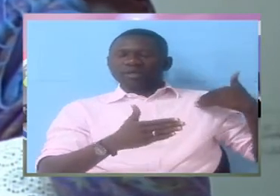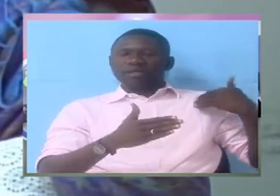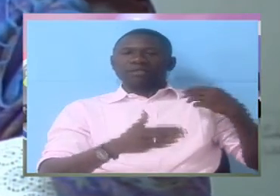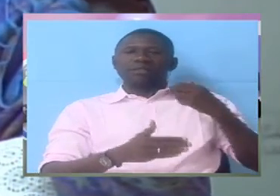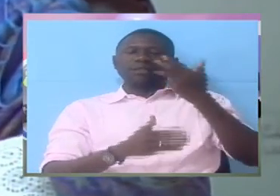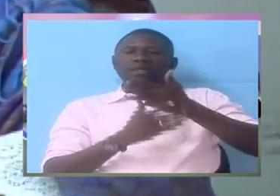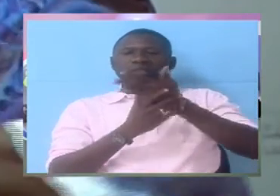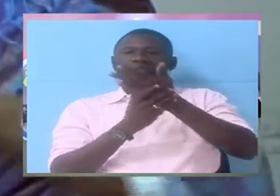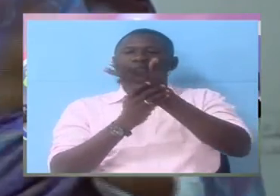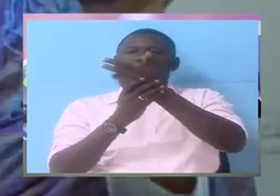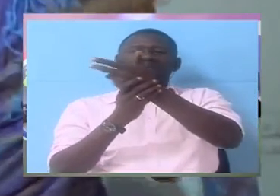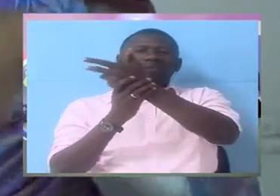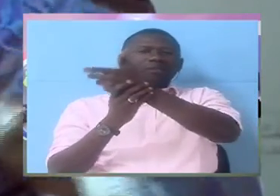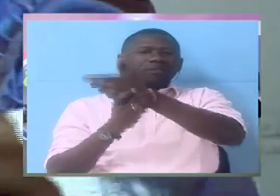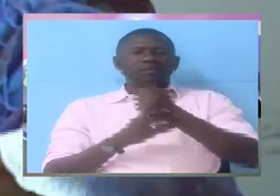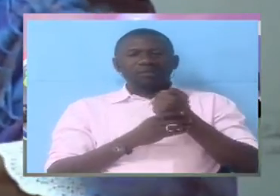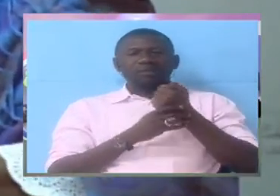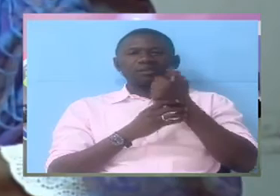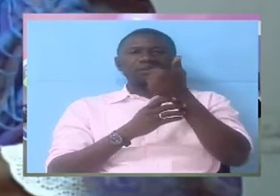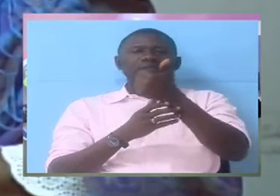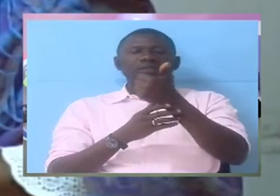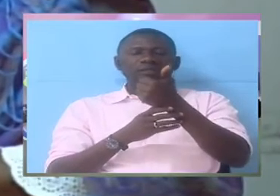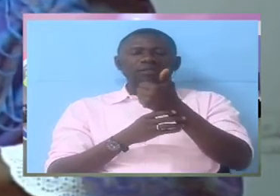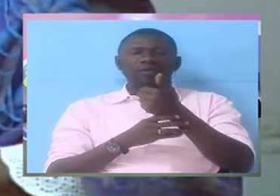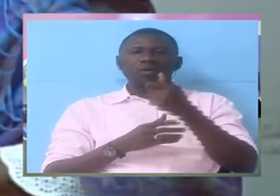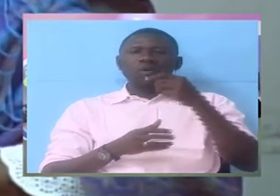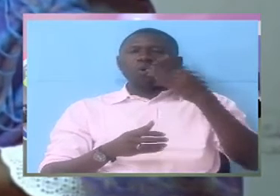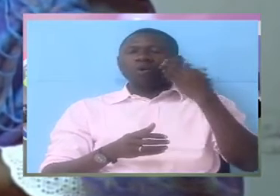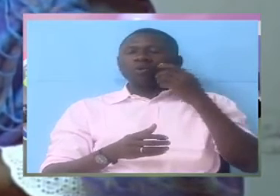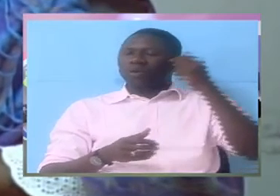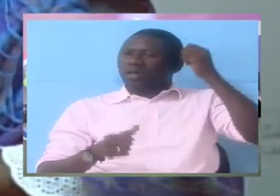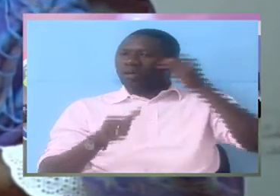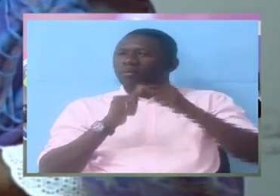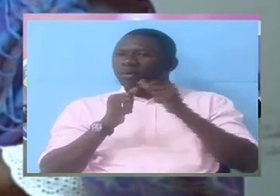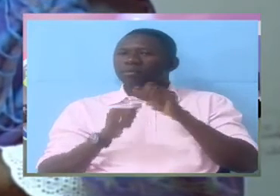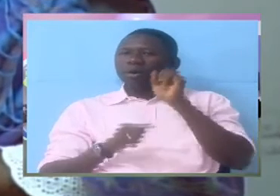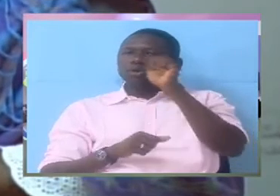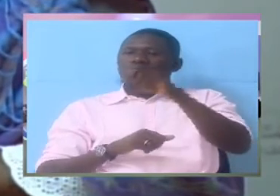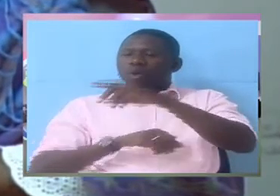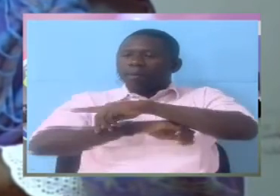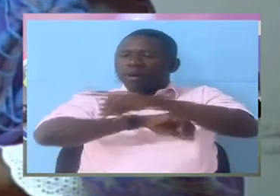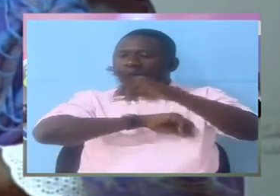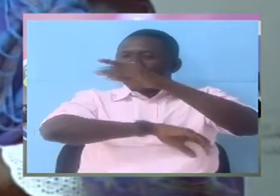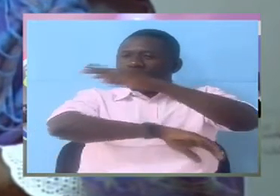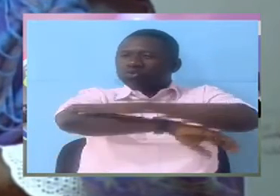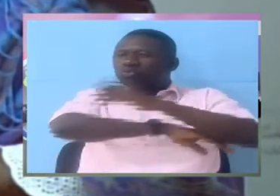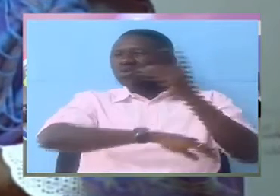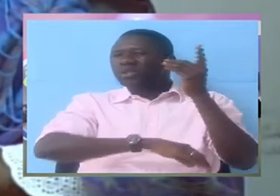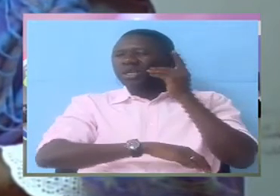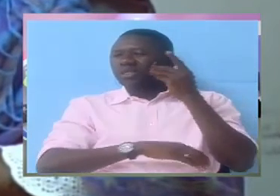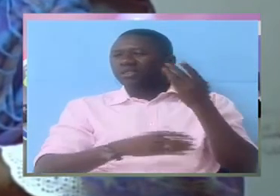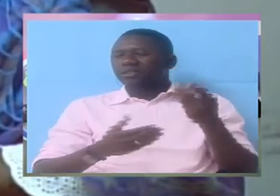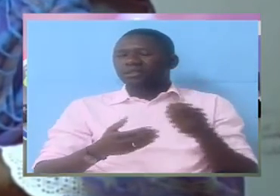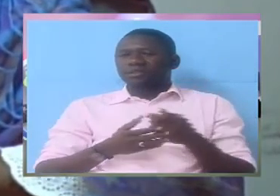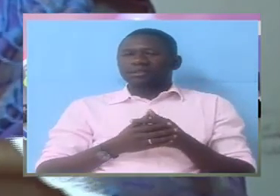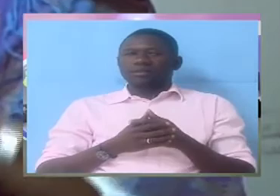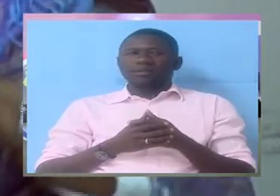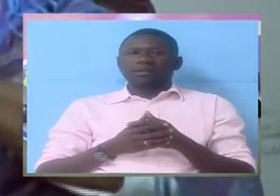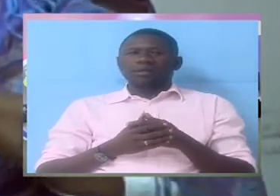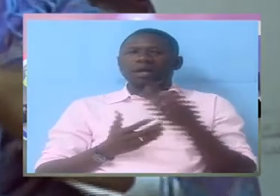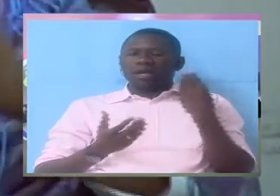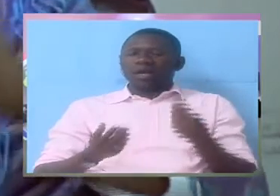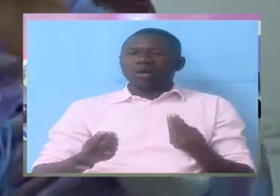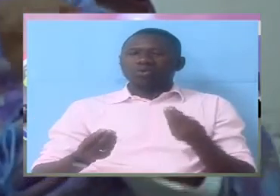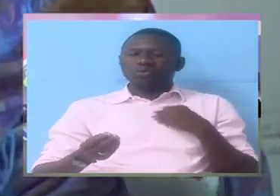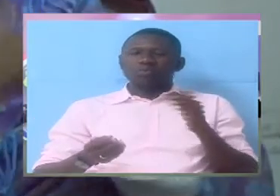were able to remember your primary school days. Wato mena ila londi karangu nyingi, ila karangu nyingi da amuridu la heklo yewul bemuda. And how